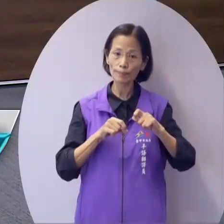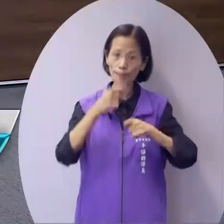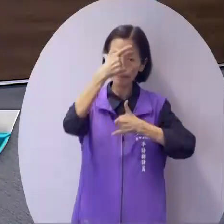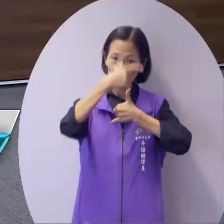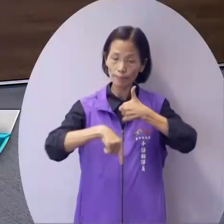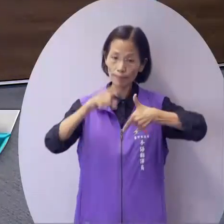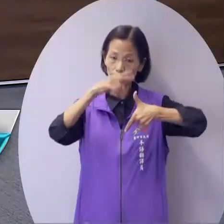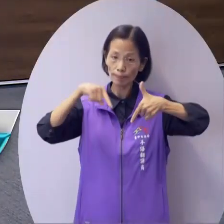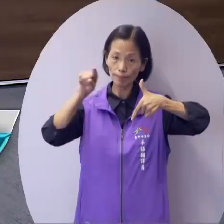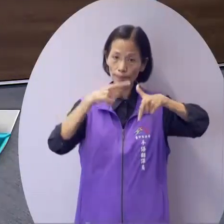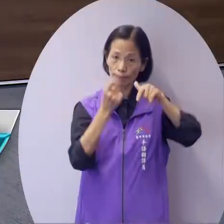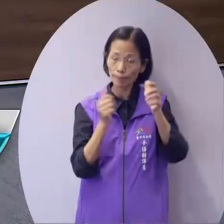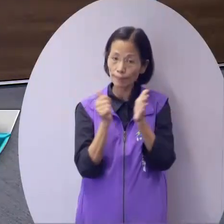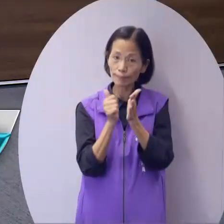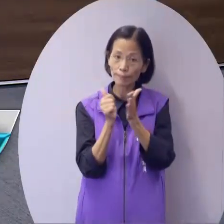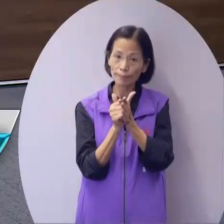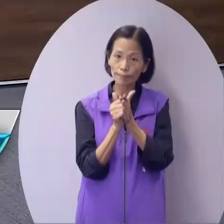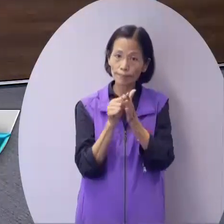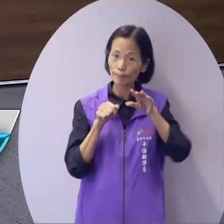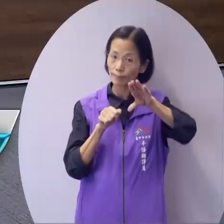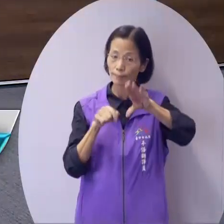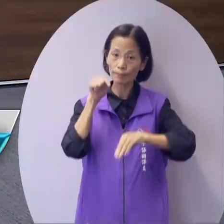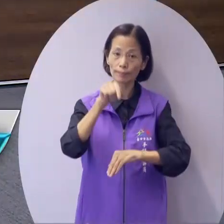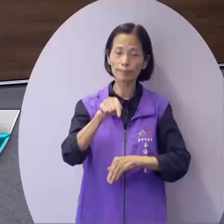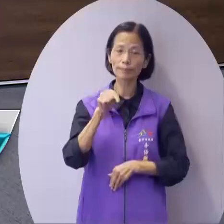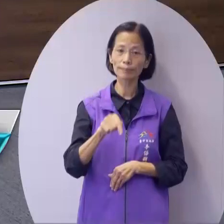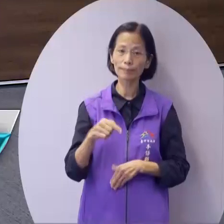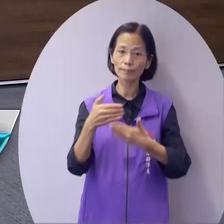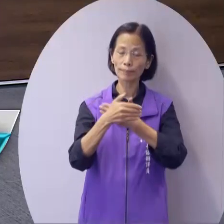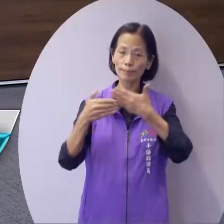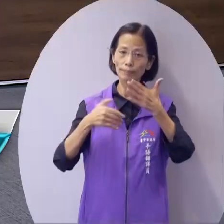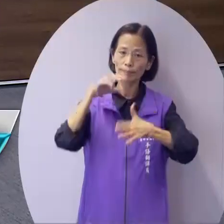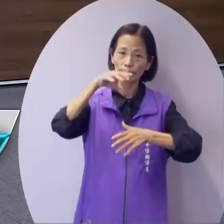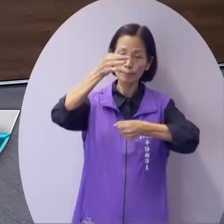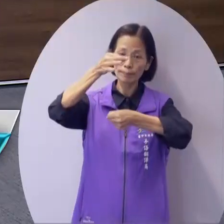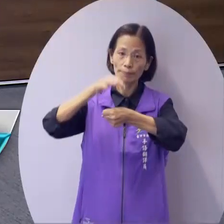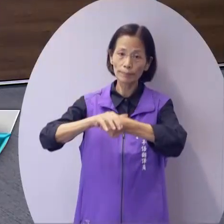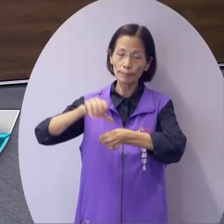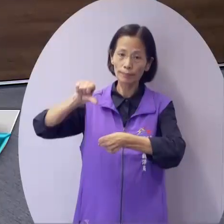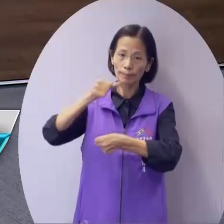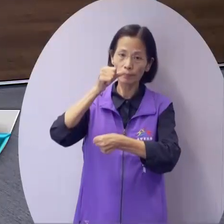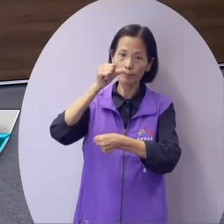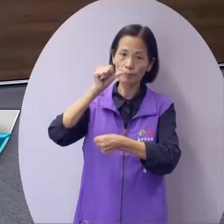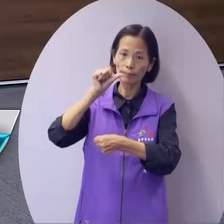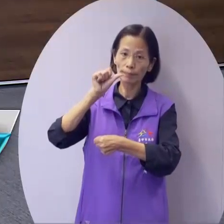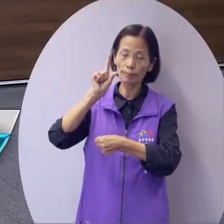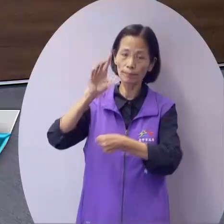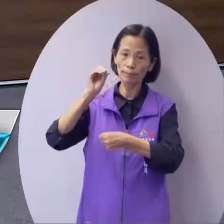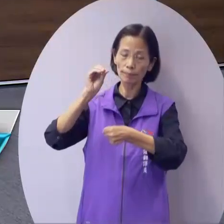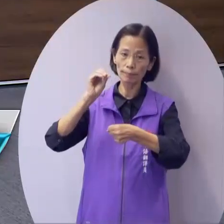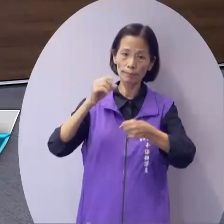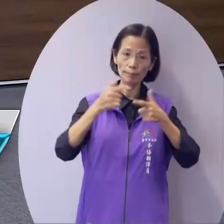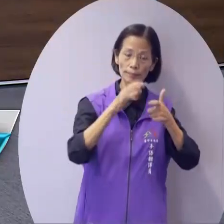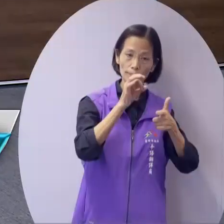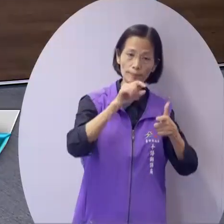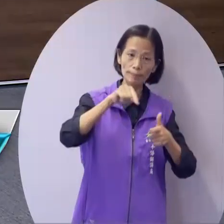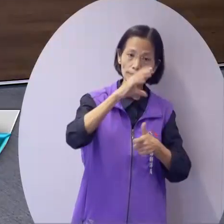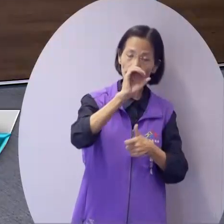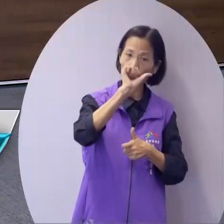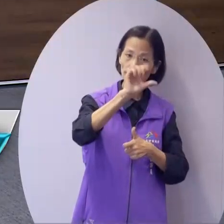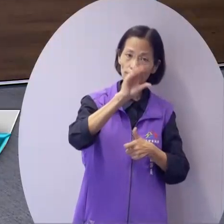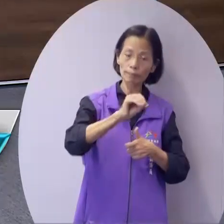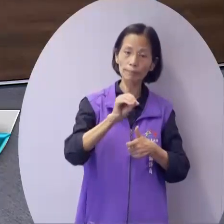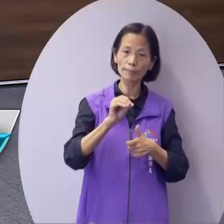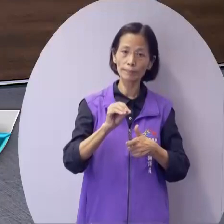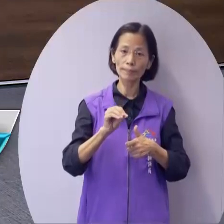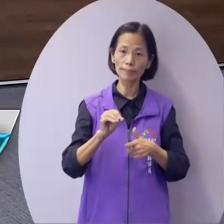的公共运输工具。所以这个部分，交通部有补助了500余万元，那本府配合款105万元已经